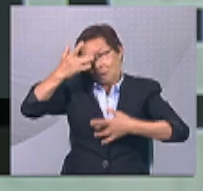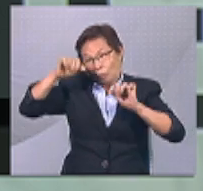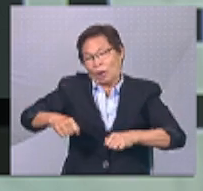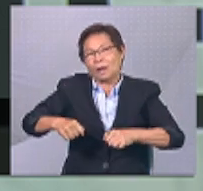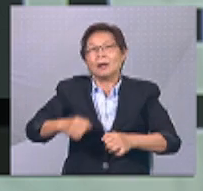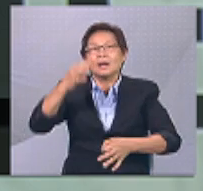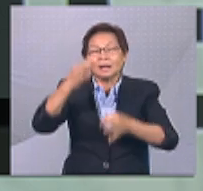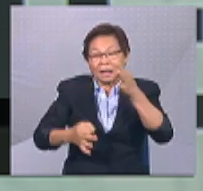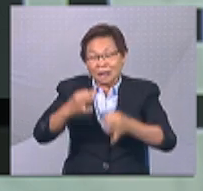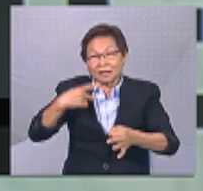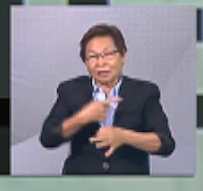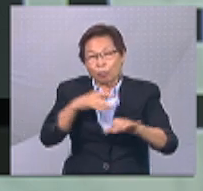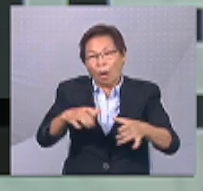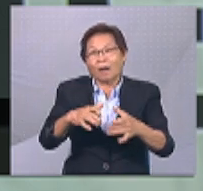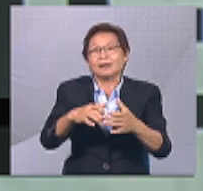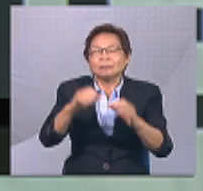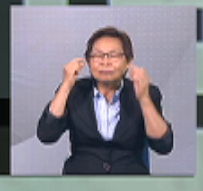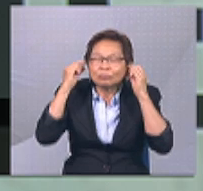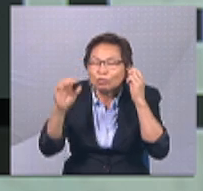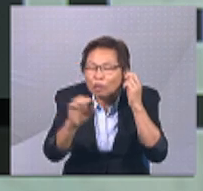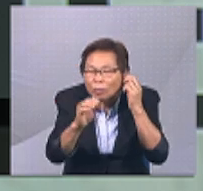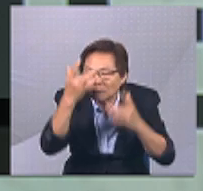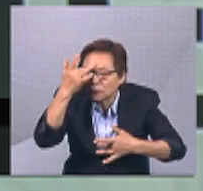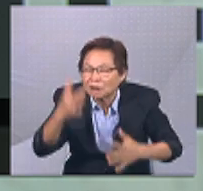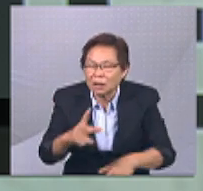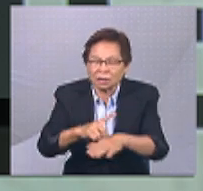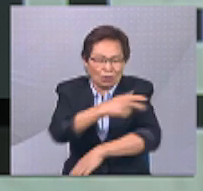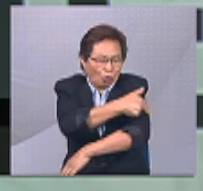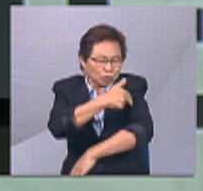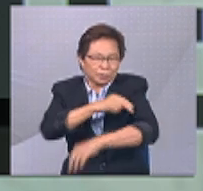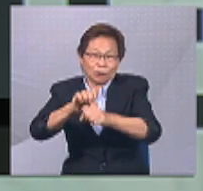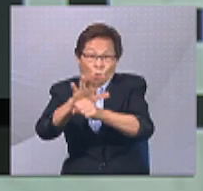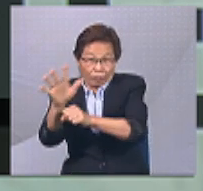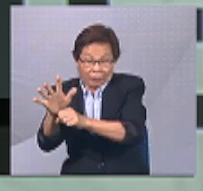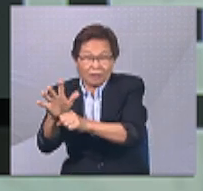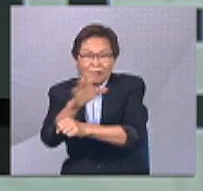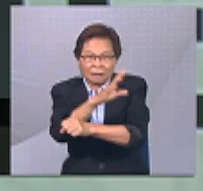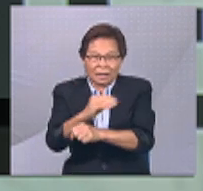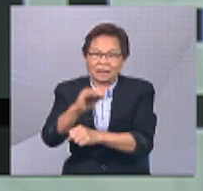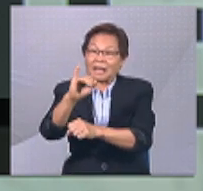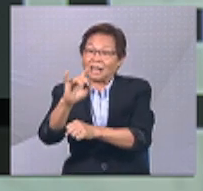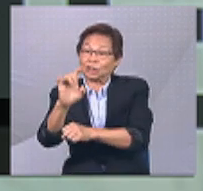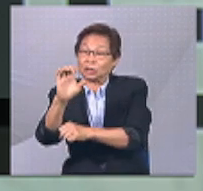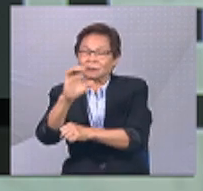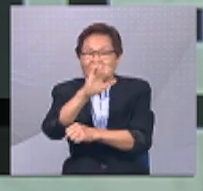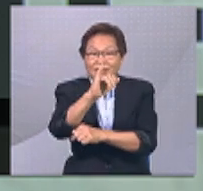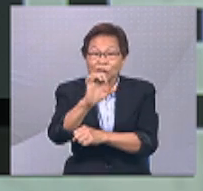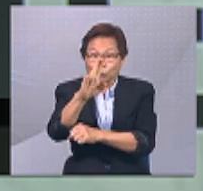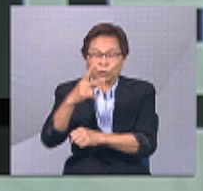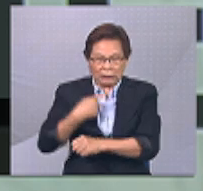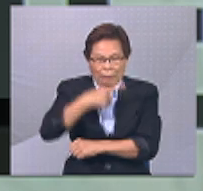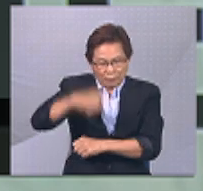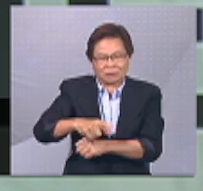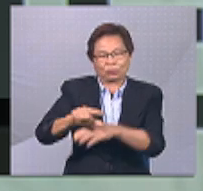kita melakukan persedia ataupun merawat pesakit di ward COVID dan di ICU, hendaklah kita pakai